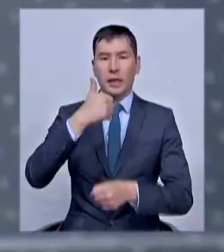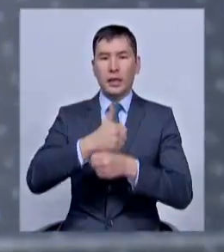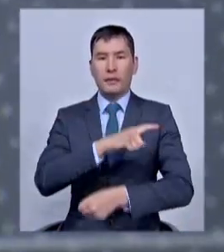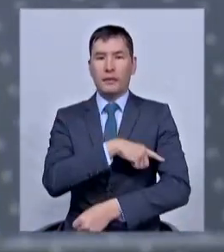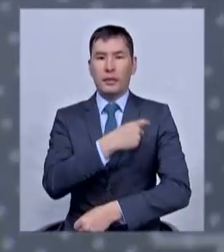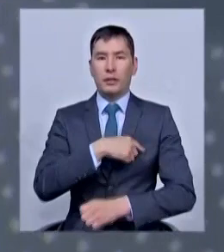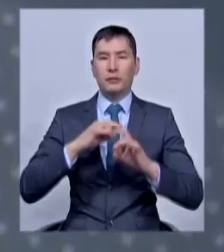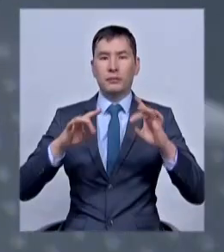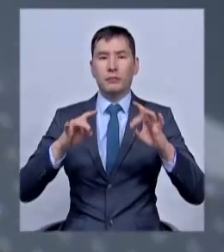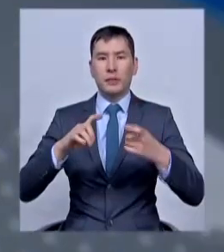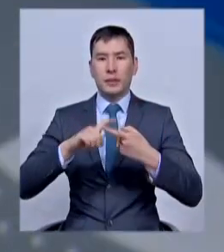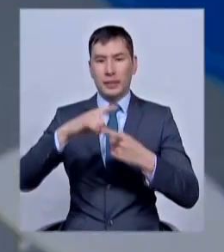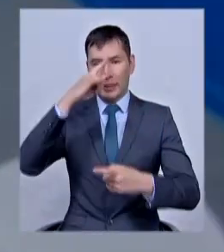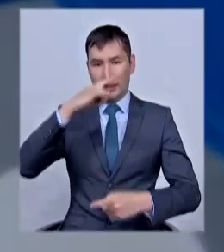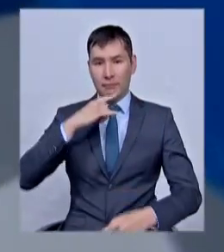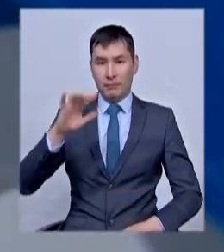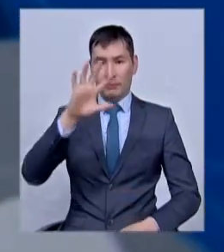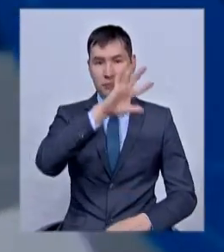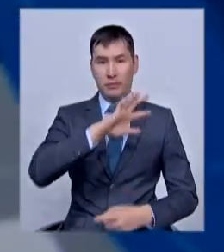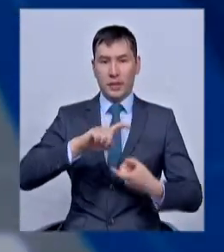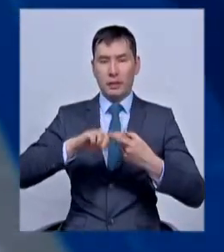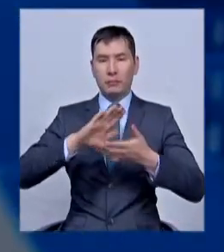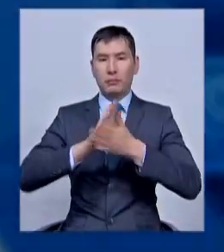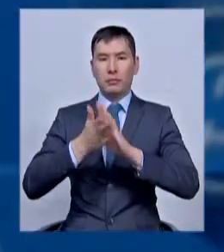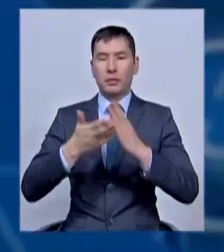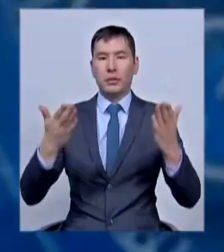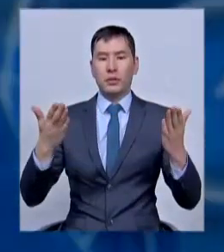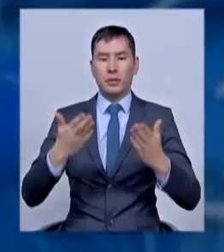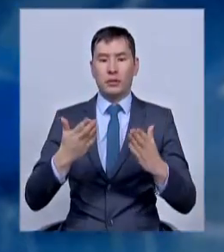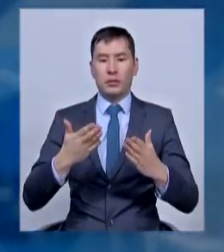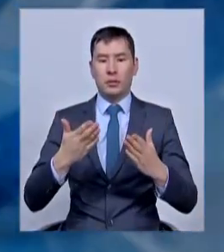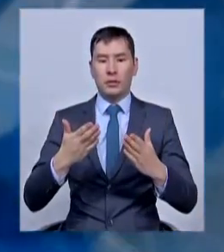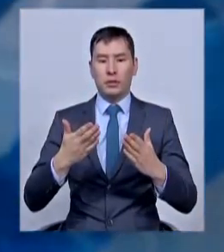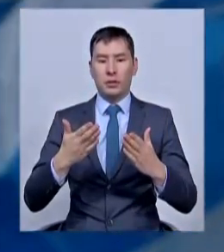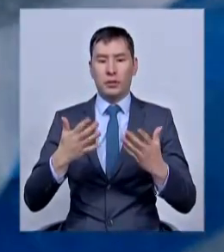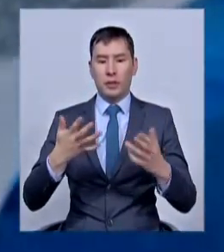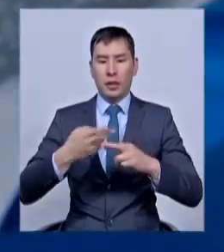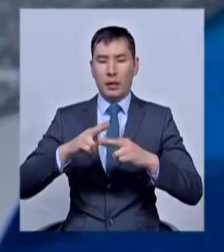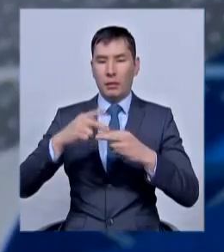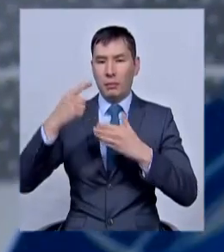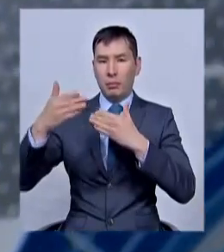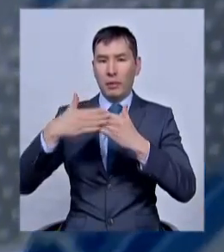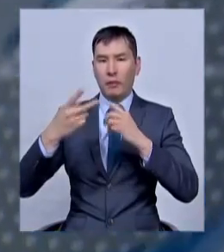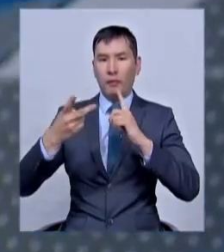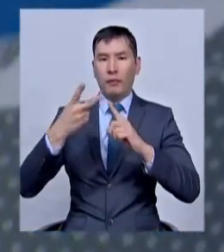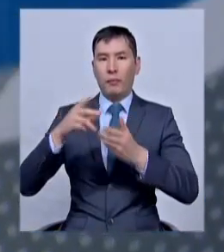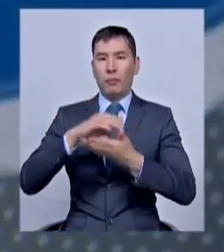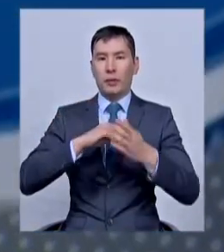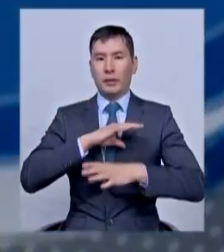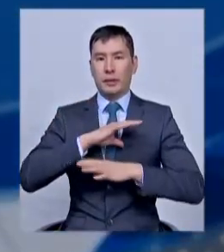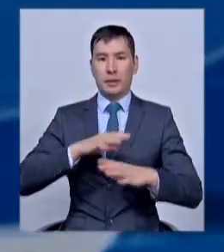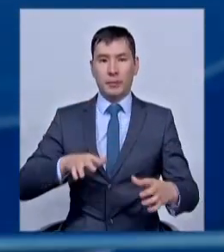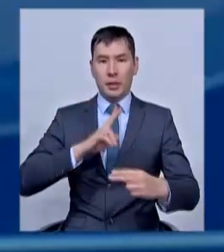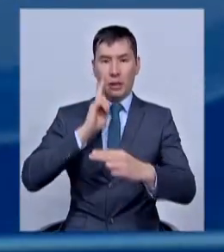сөзінше, Қазақстан эпидемиологиялық жағдайды бағалау бойынша сары аймақта тұр. Дерттің дендеуіне жол бермес үшін алдағы